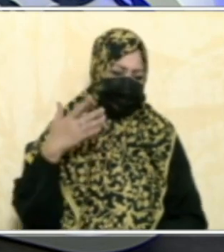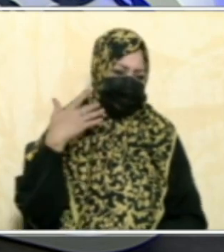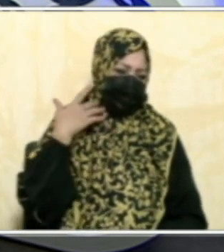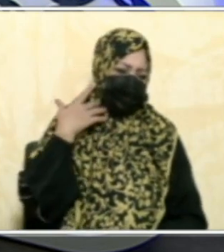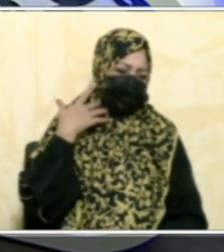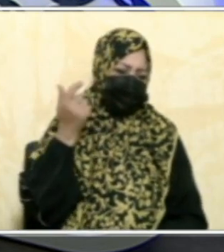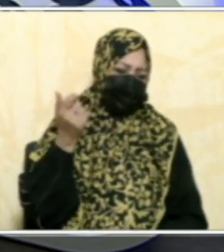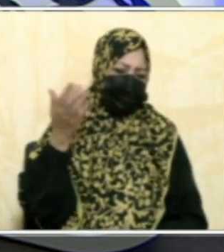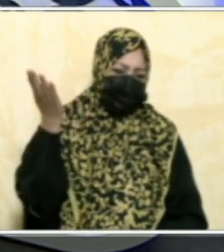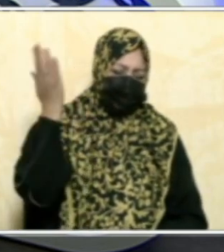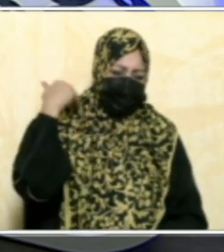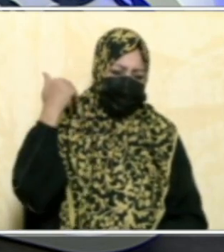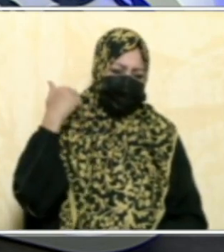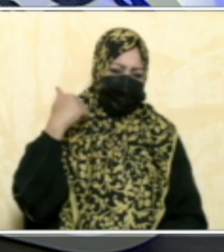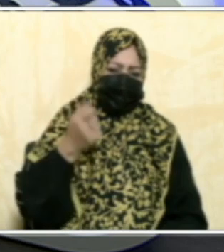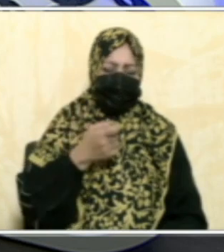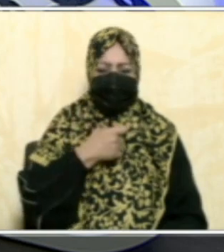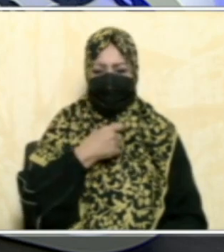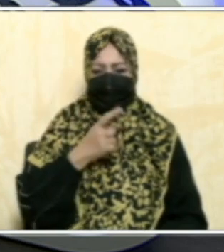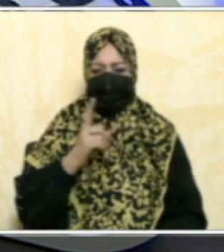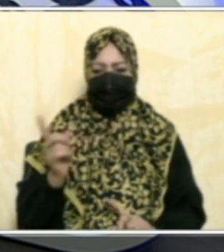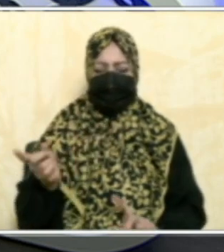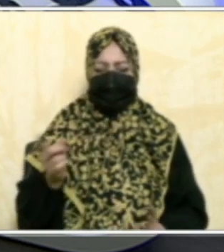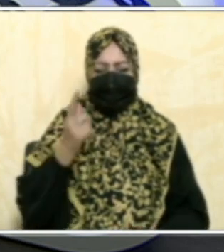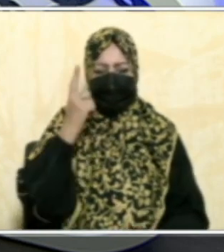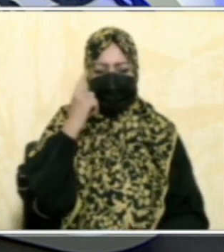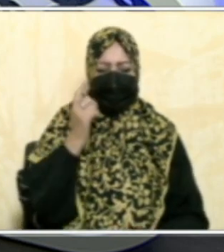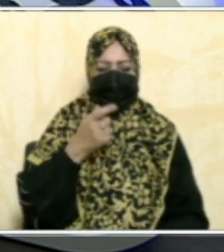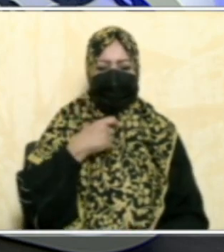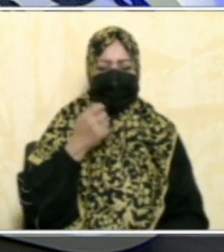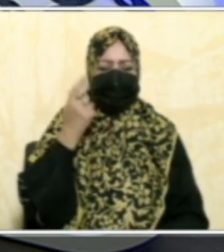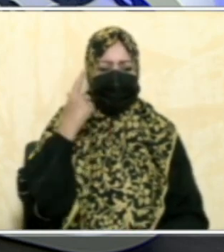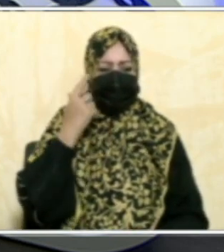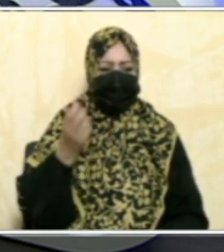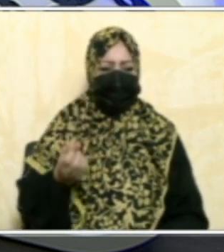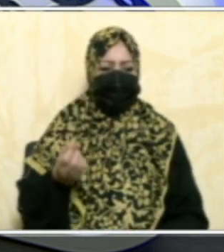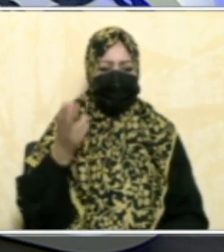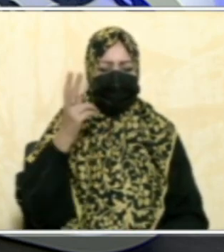اخترت يعني فكرة قلت كان براها حاجة ثالثة بدل الرؤية